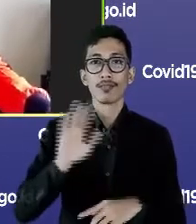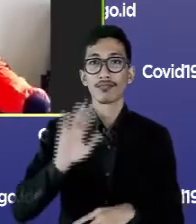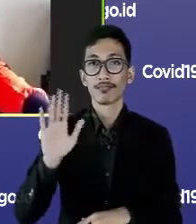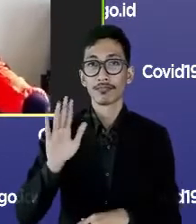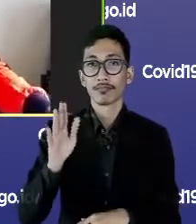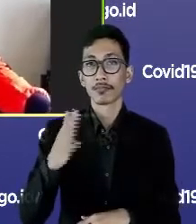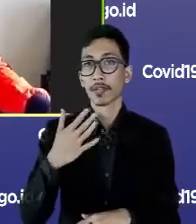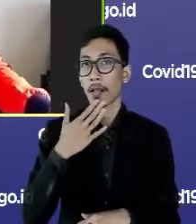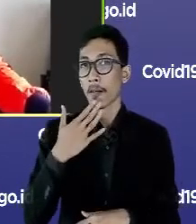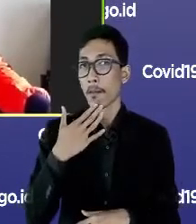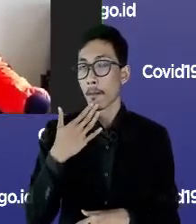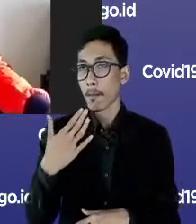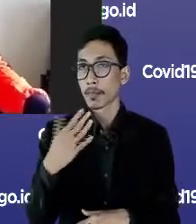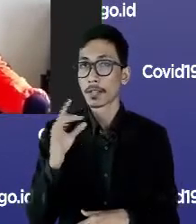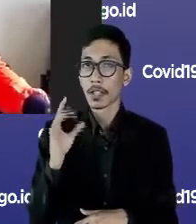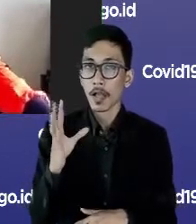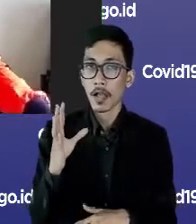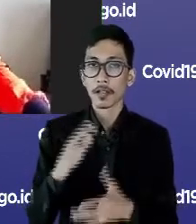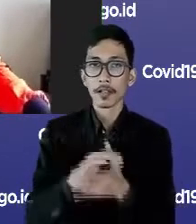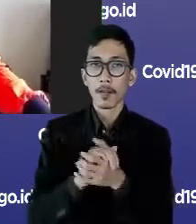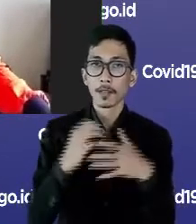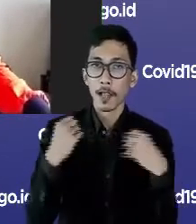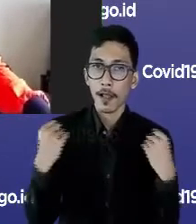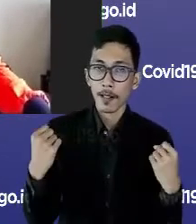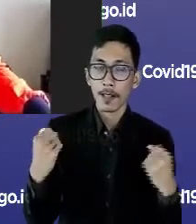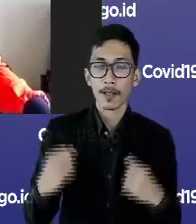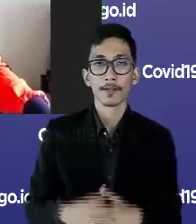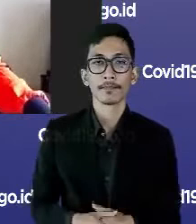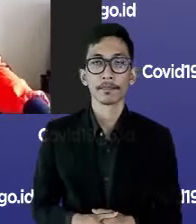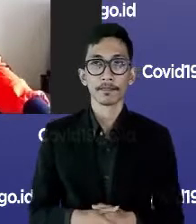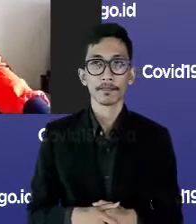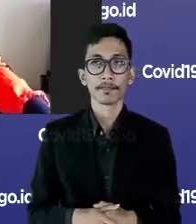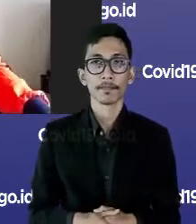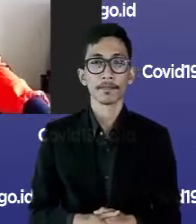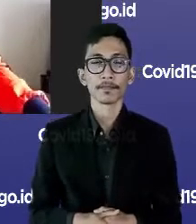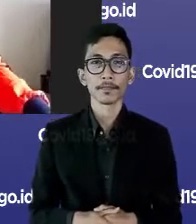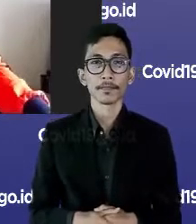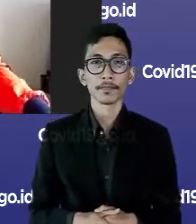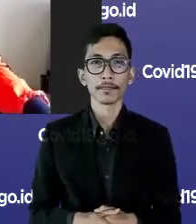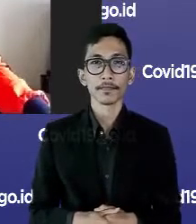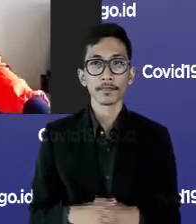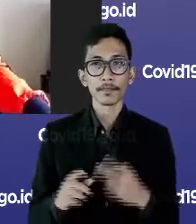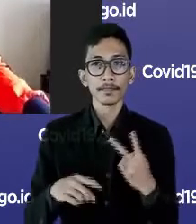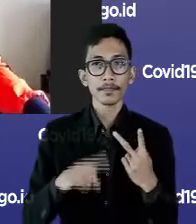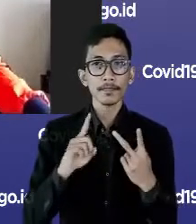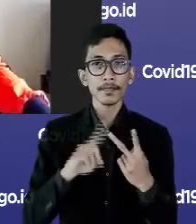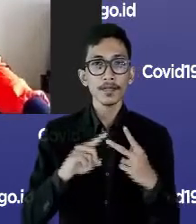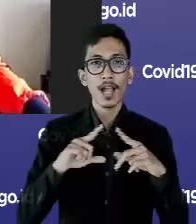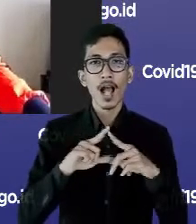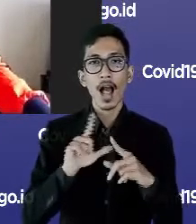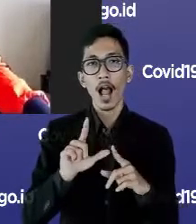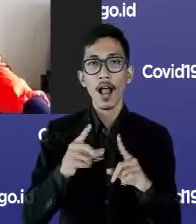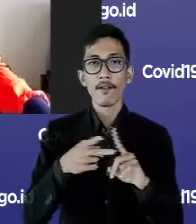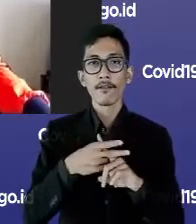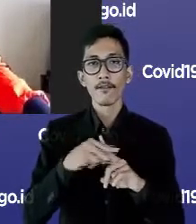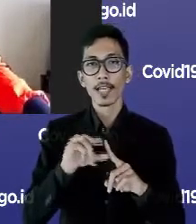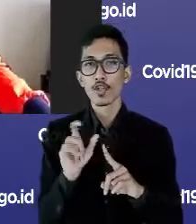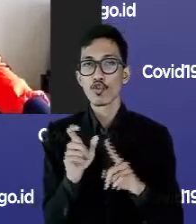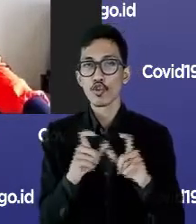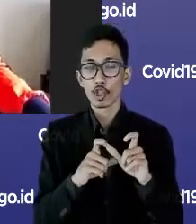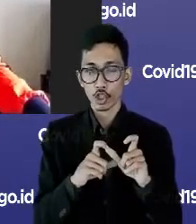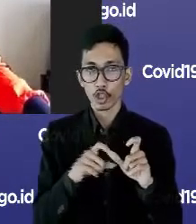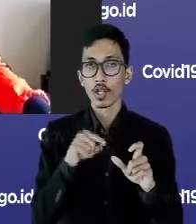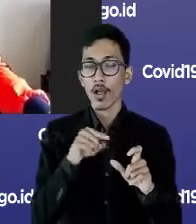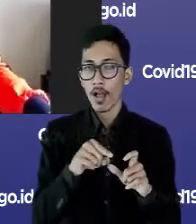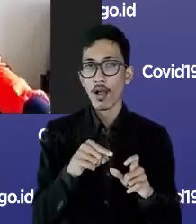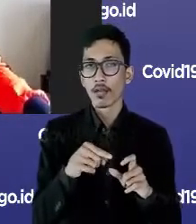siang. Baik, terima kasih. Selamat siang Pak Joni. Dan berikutnya adalah Pak Alpius Toam. Beliau ada pelaksana